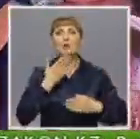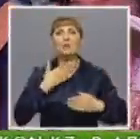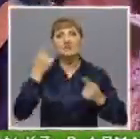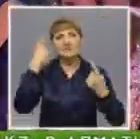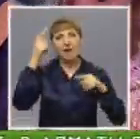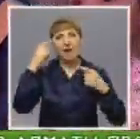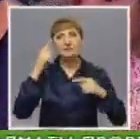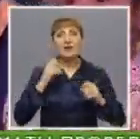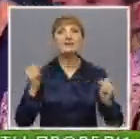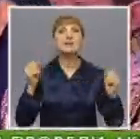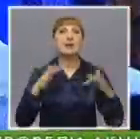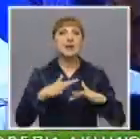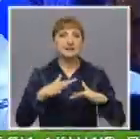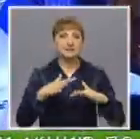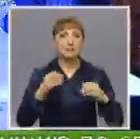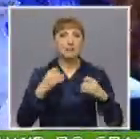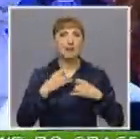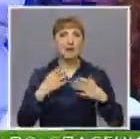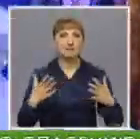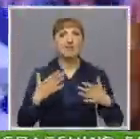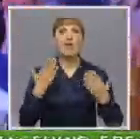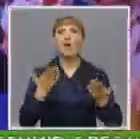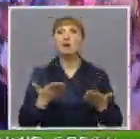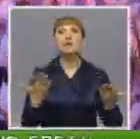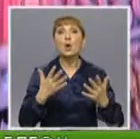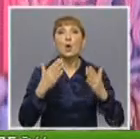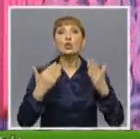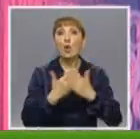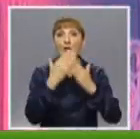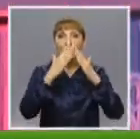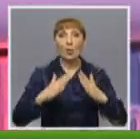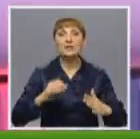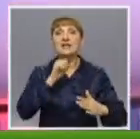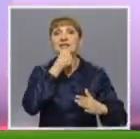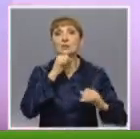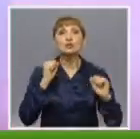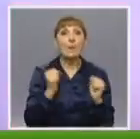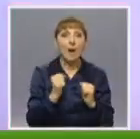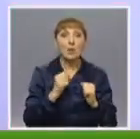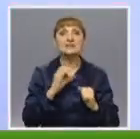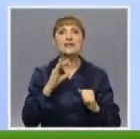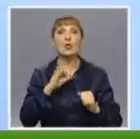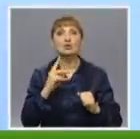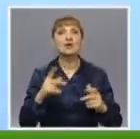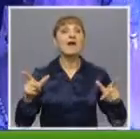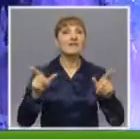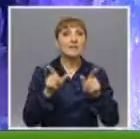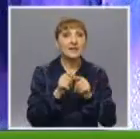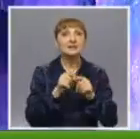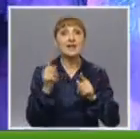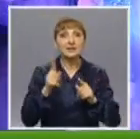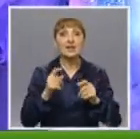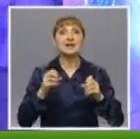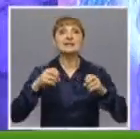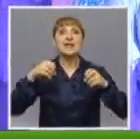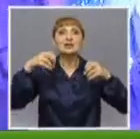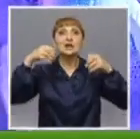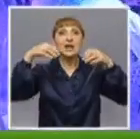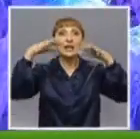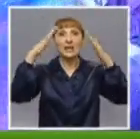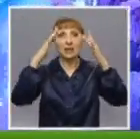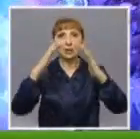персонажей, собрались на этом волшебном празднике. Конечно, какой же Новый год без Дедушки Мороза и Снегурочки? Вместе с ними малыши зажгли зеленую красавицу.